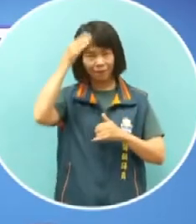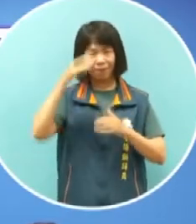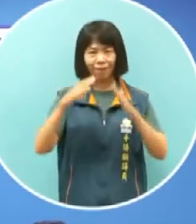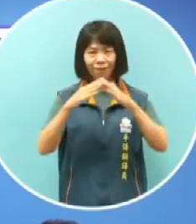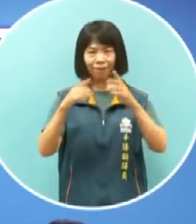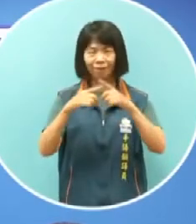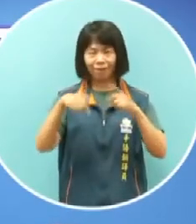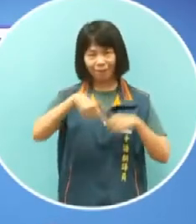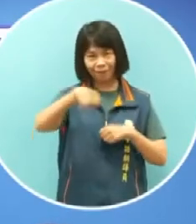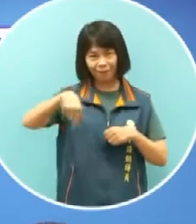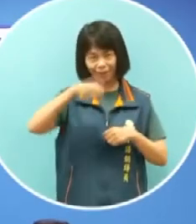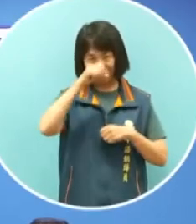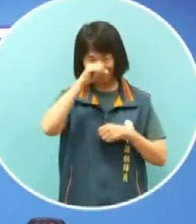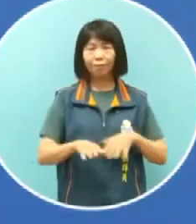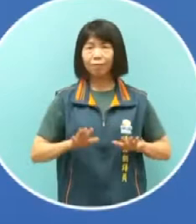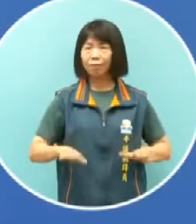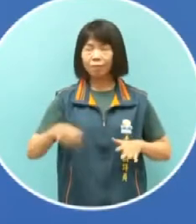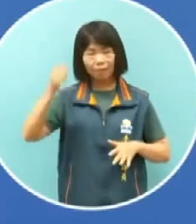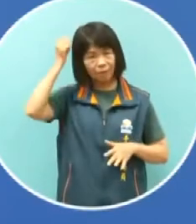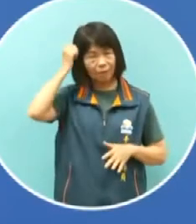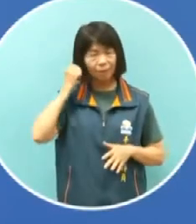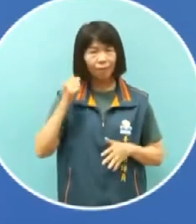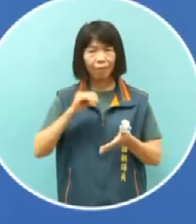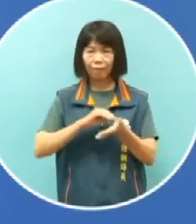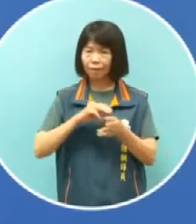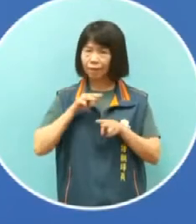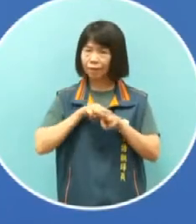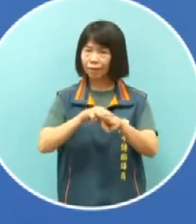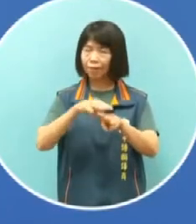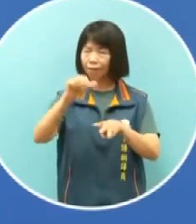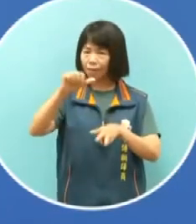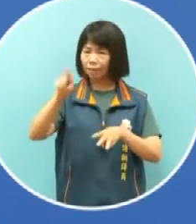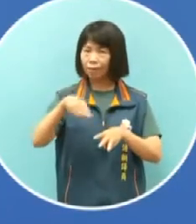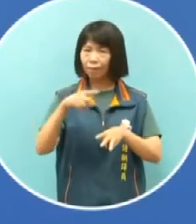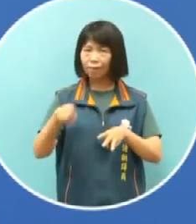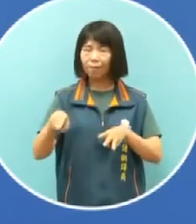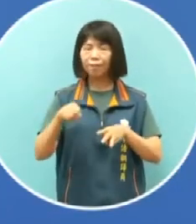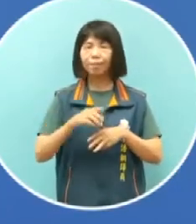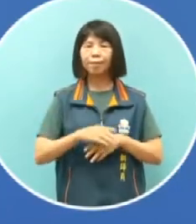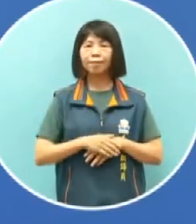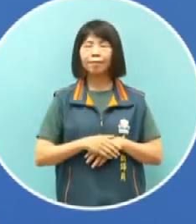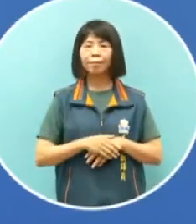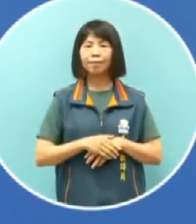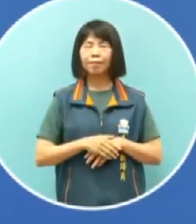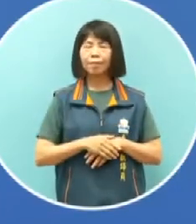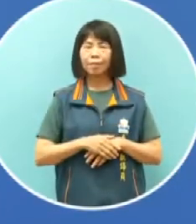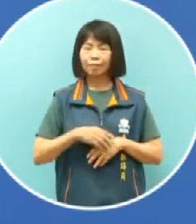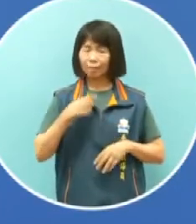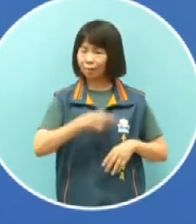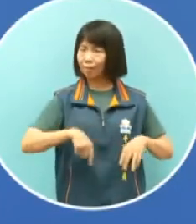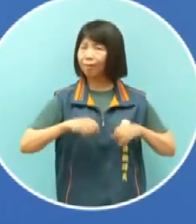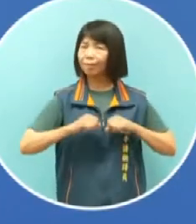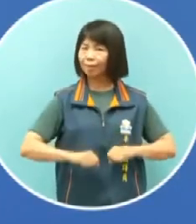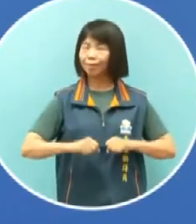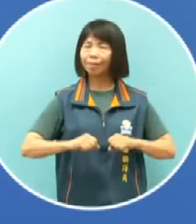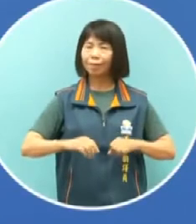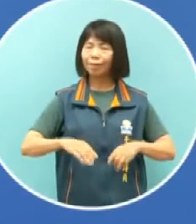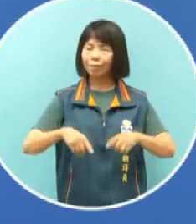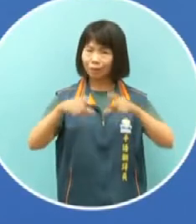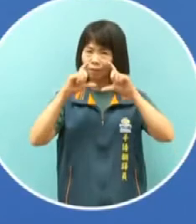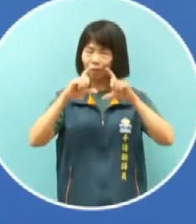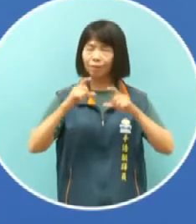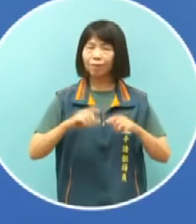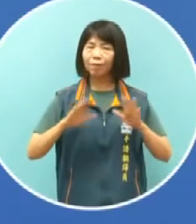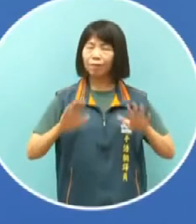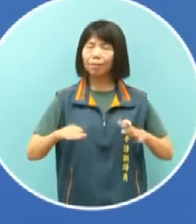因未戴口罩函送采访件数有22件。呼吁乡亲切莫因为花莲零确诊而轻忽自